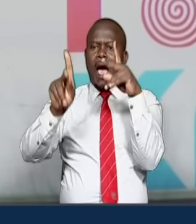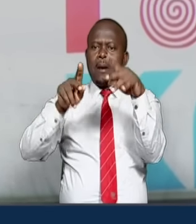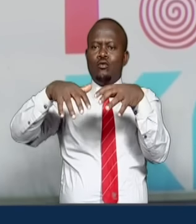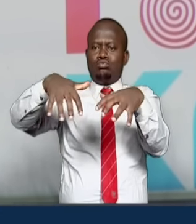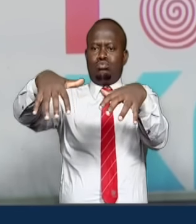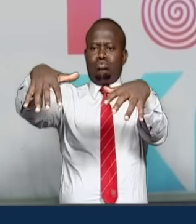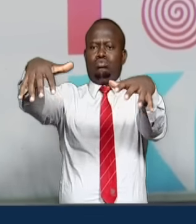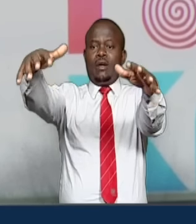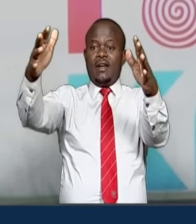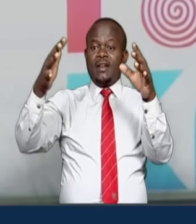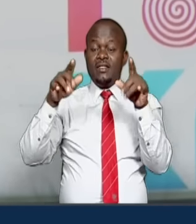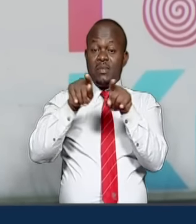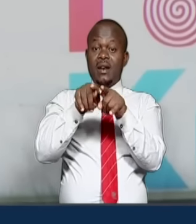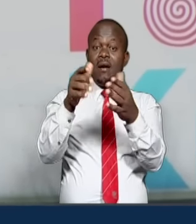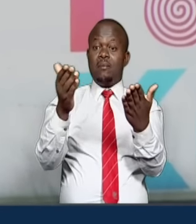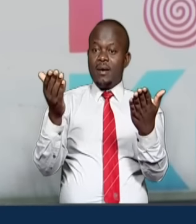mutya